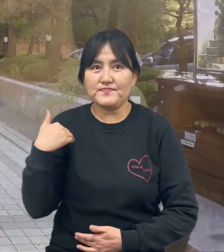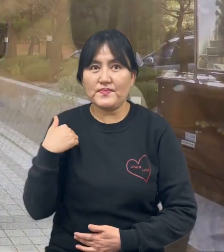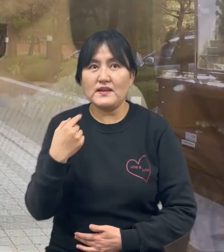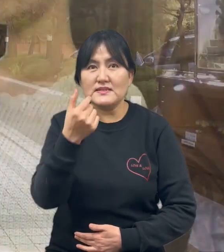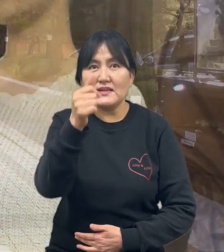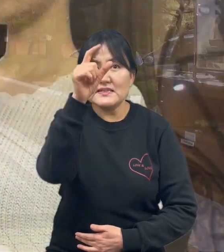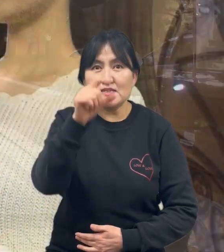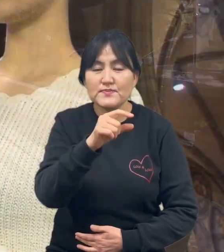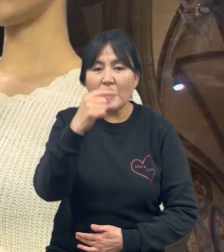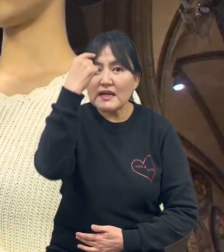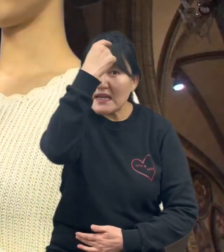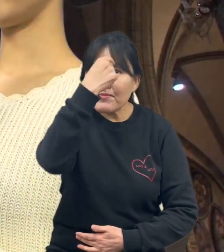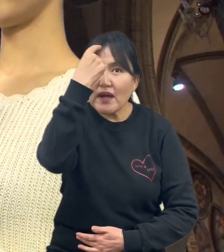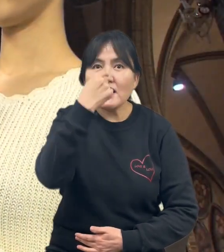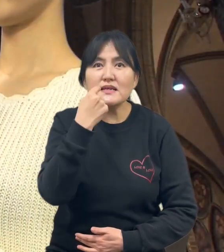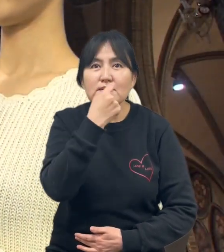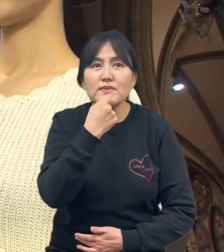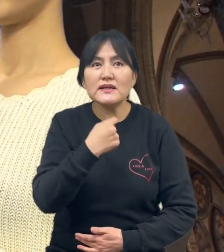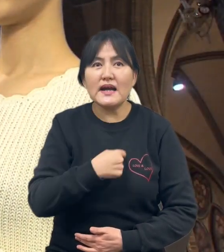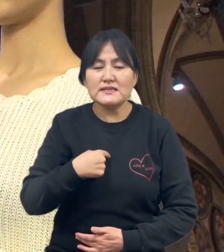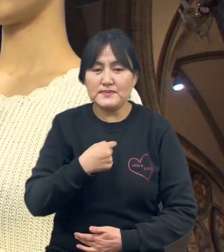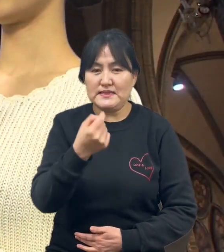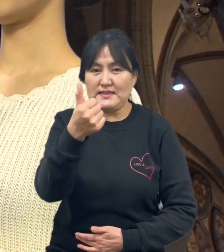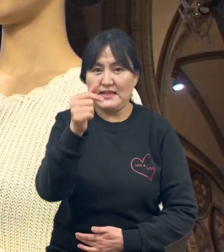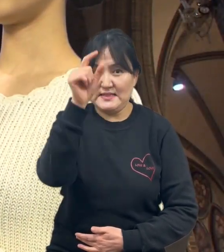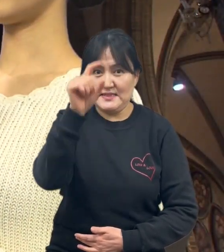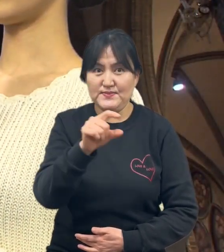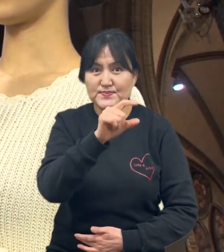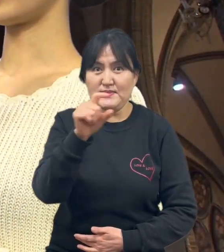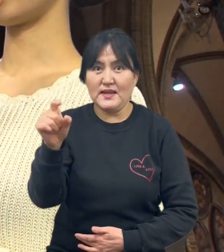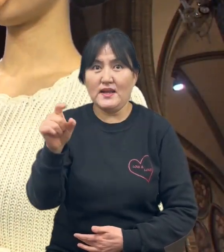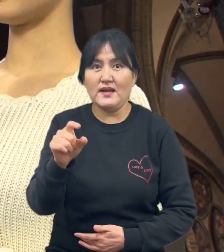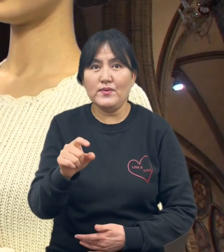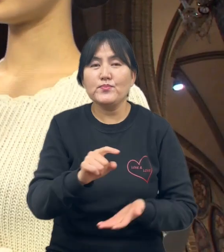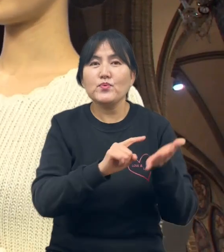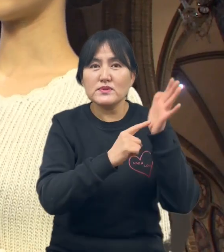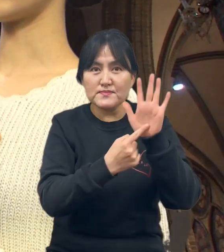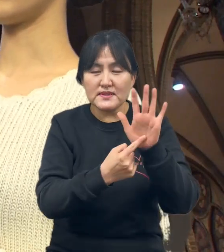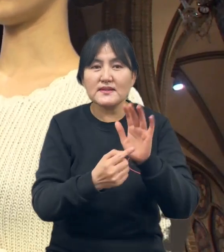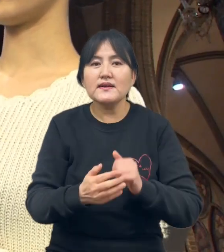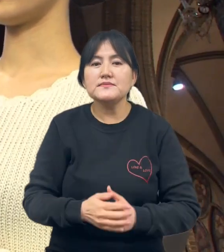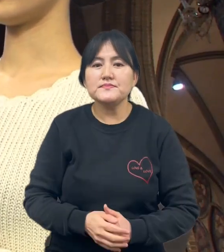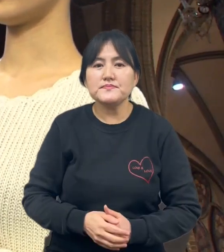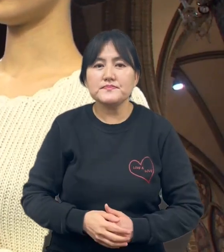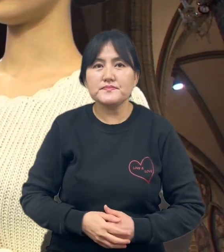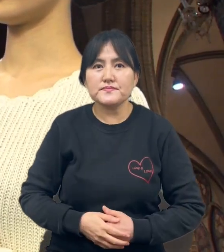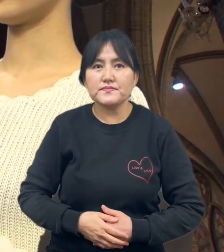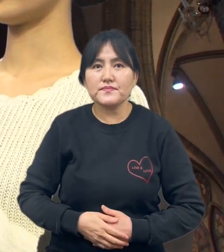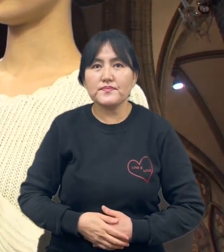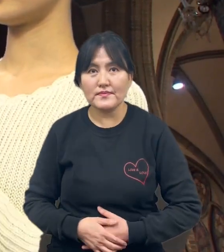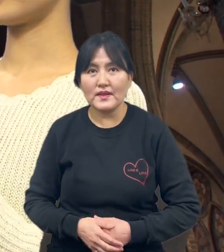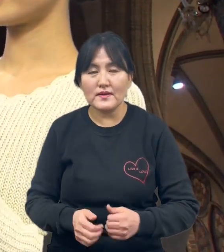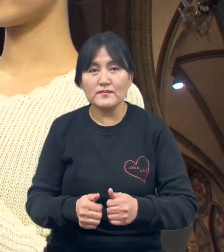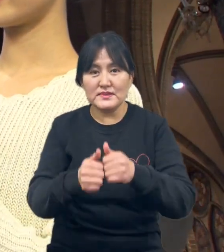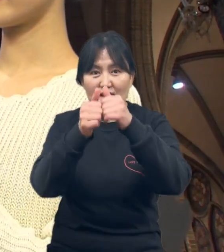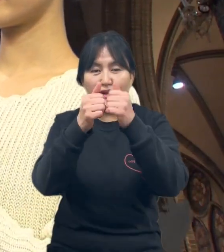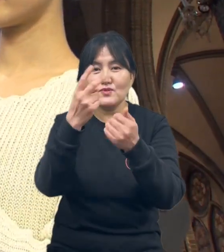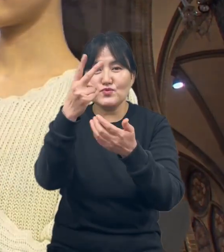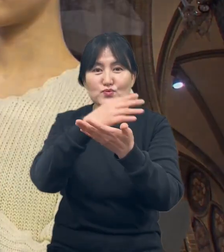십자성호입니다. 작은 십자성호는 이마와 입술과 가슴에 작은 십자 표시를 하는 것입니다.